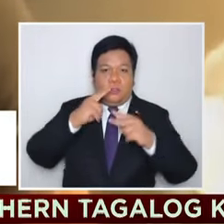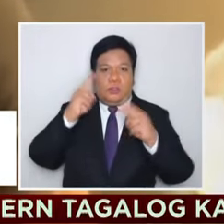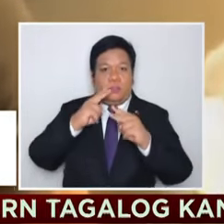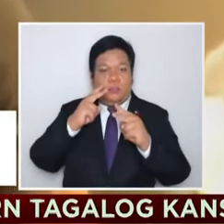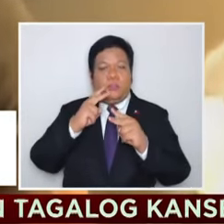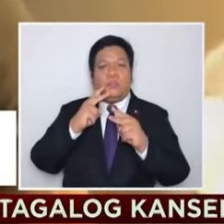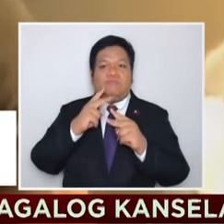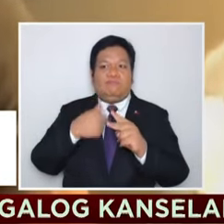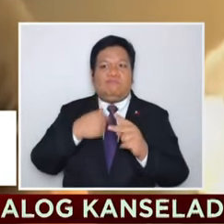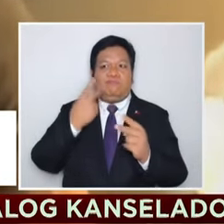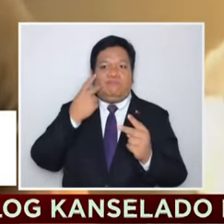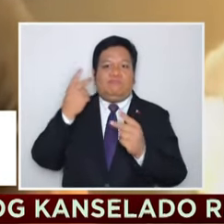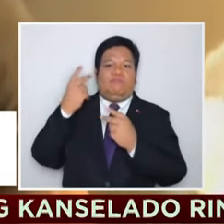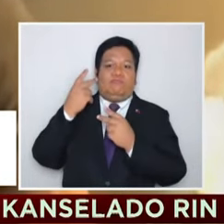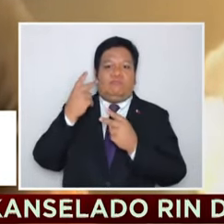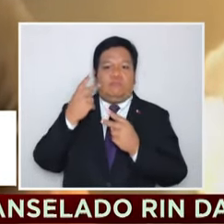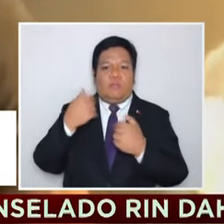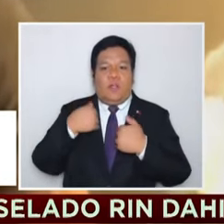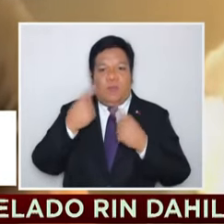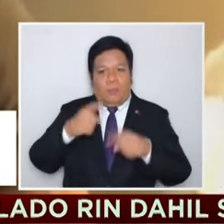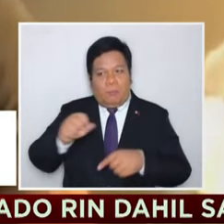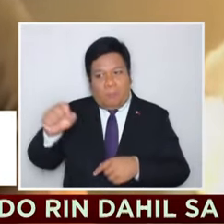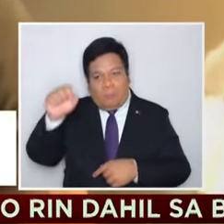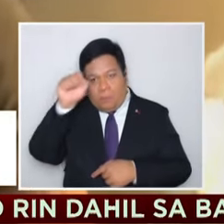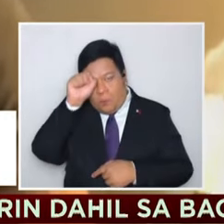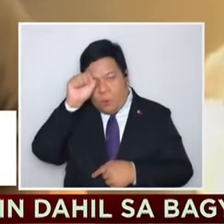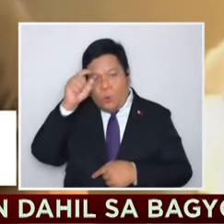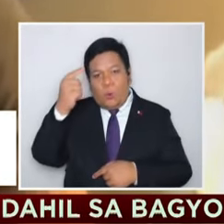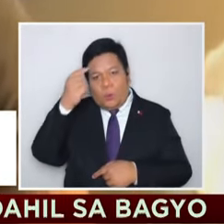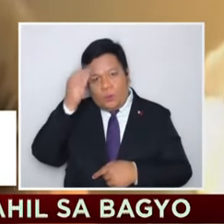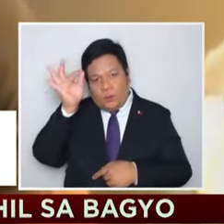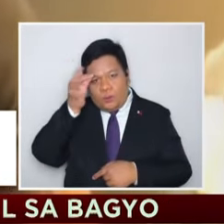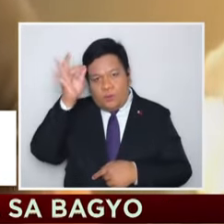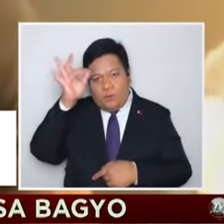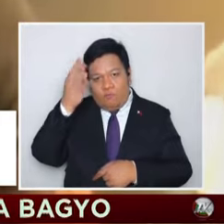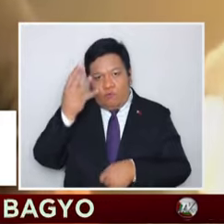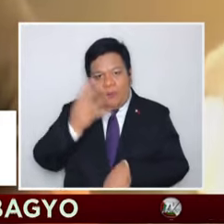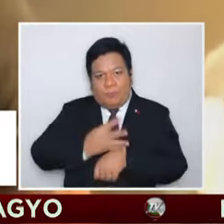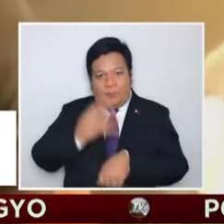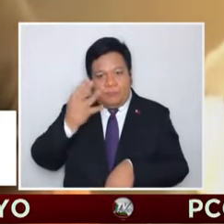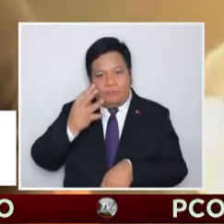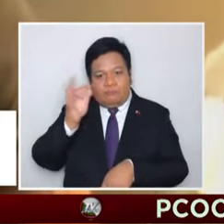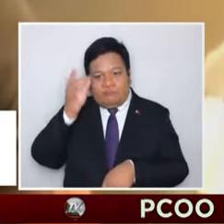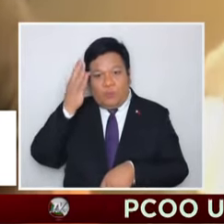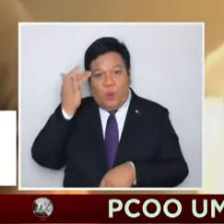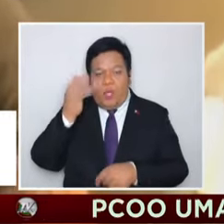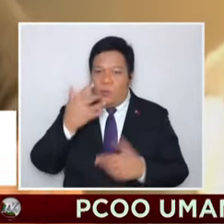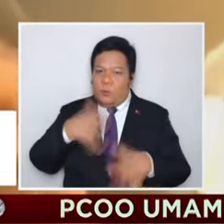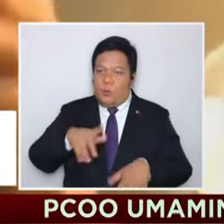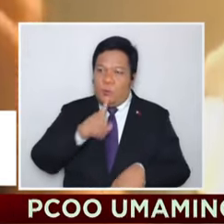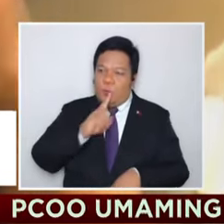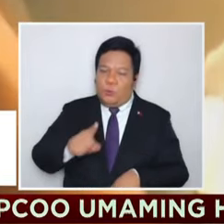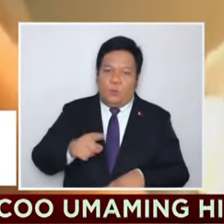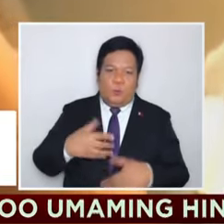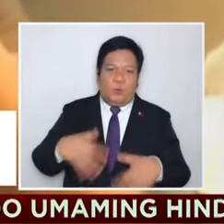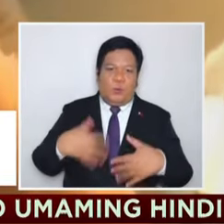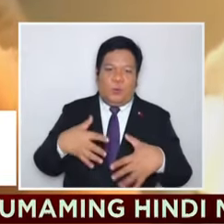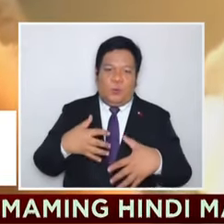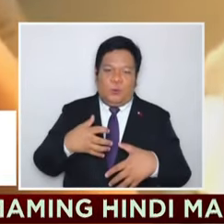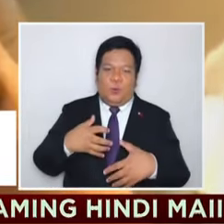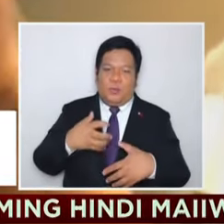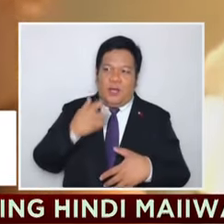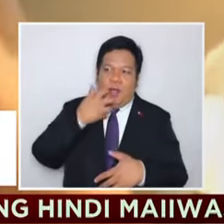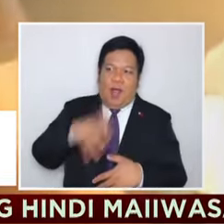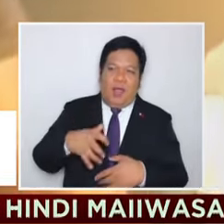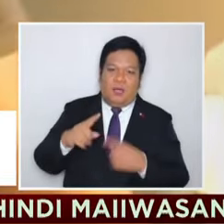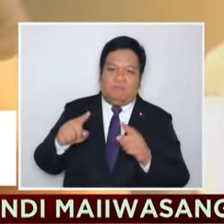I had 4 stitches sa ulo dahil sa isang intense na scene. So, hindi ko siya makakalimutan kasi every time